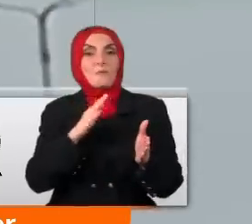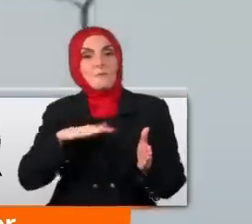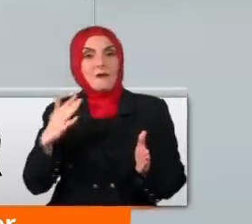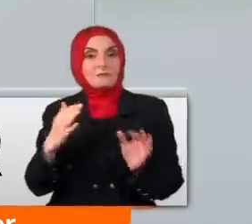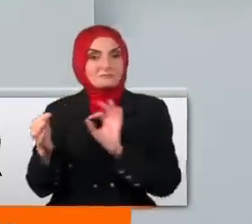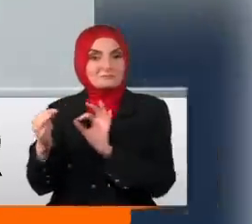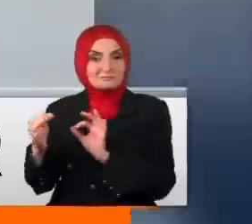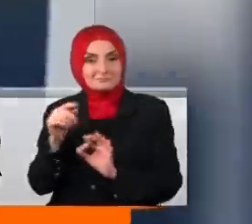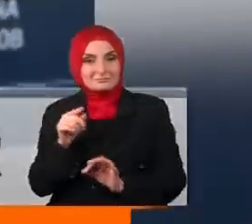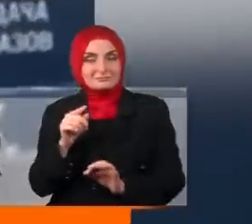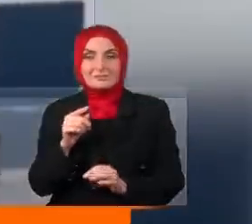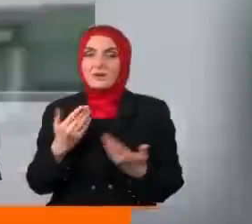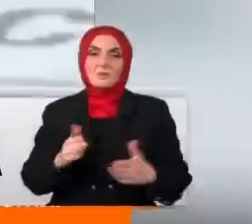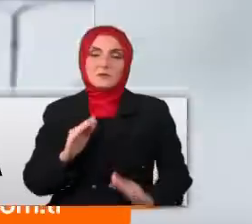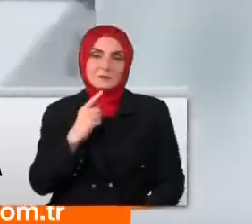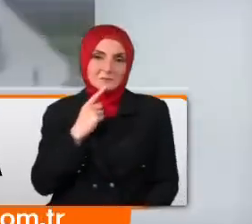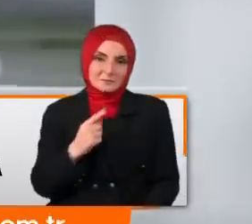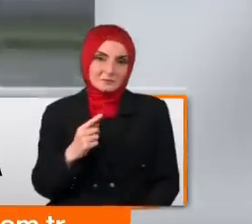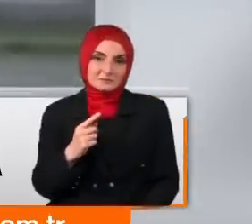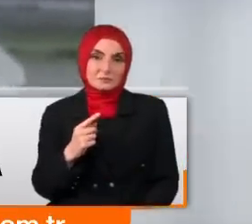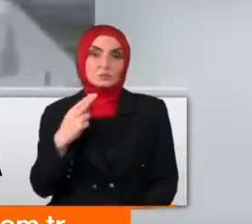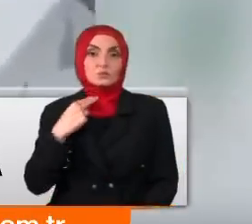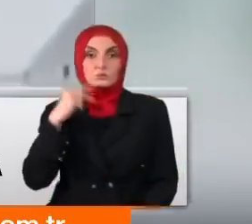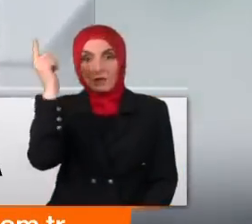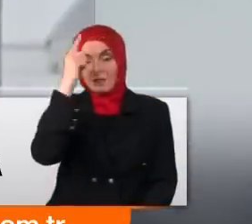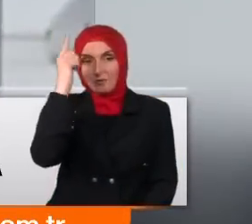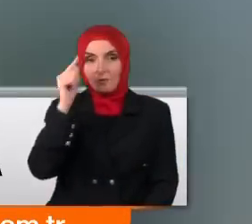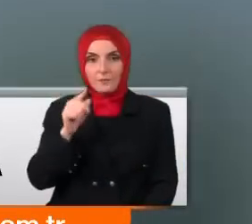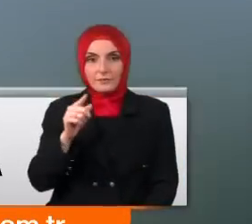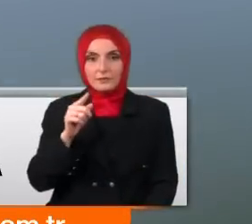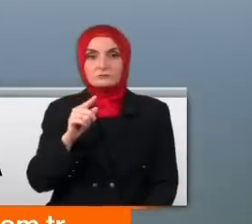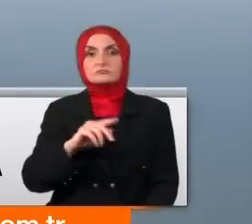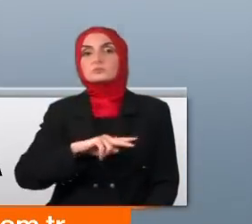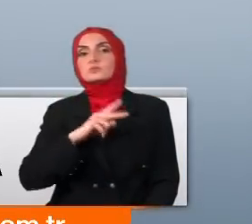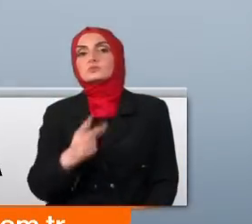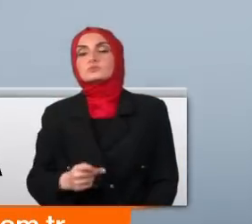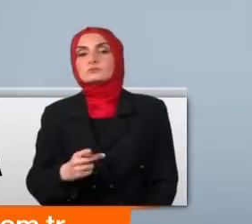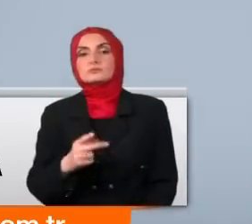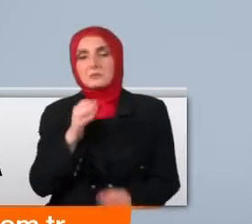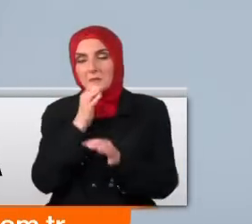Çatışmalara dair görüntüler de geliyor sahadan. Bir Rus helikopterinin düşürüldüğü duyuruldu.